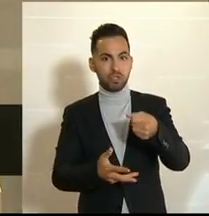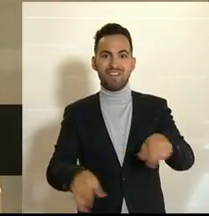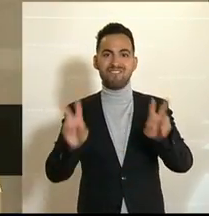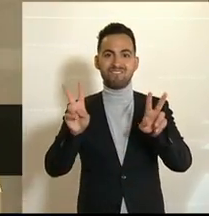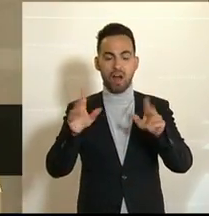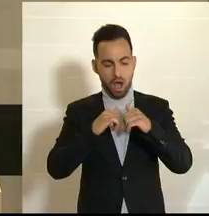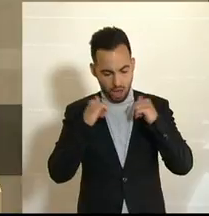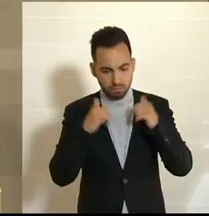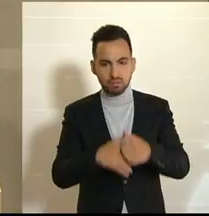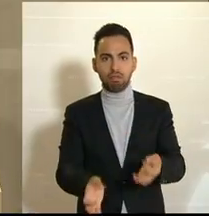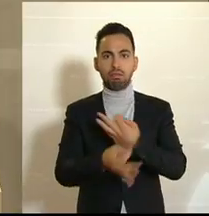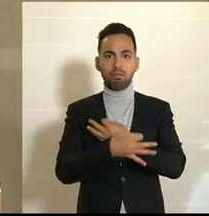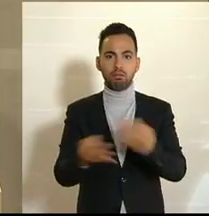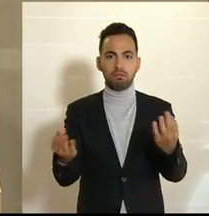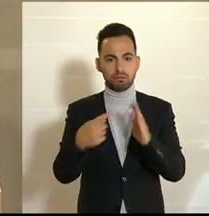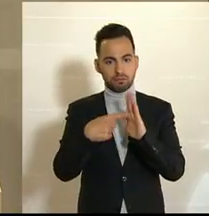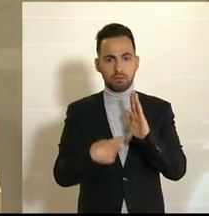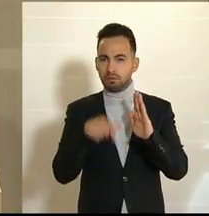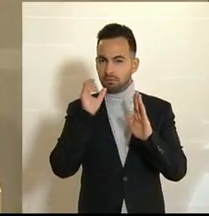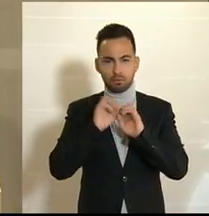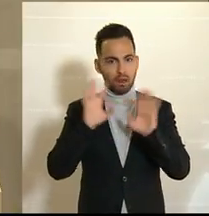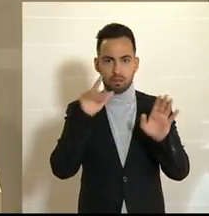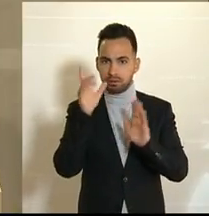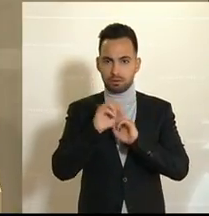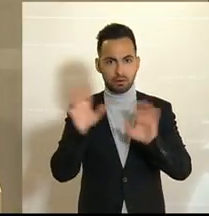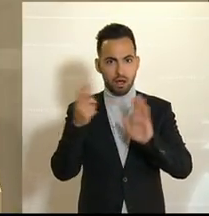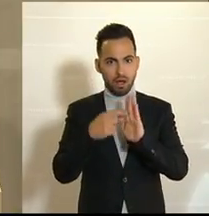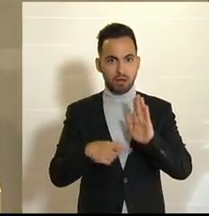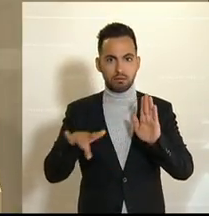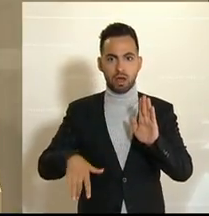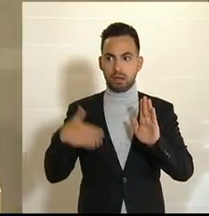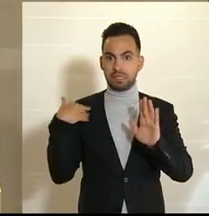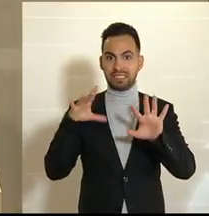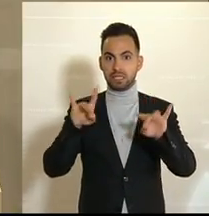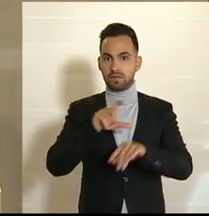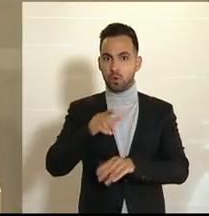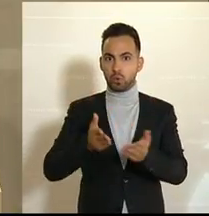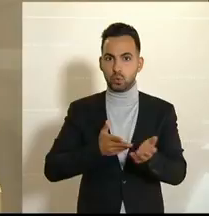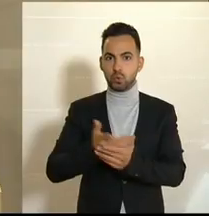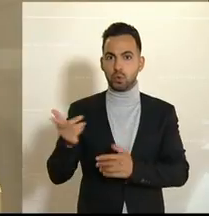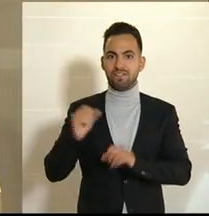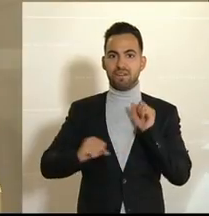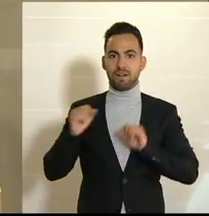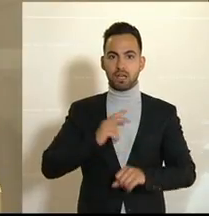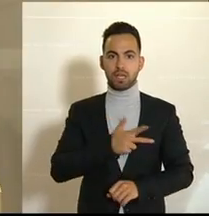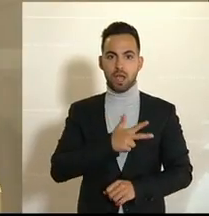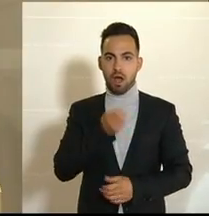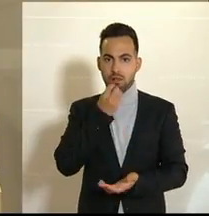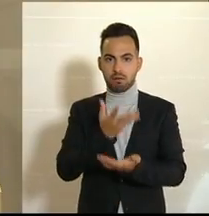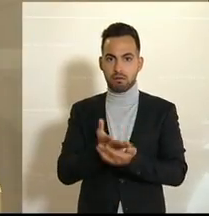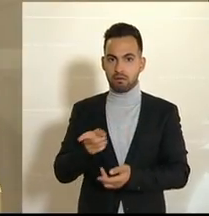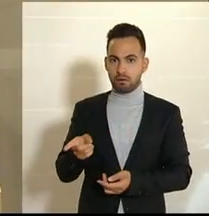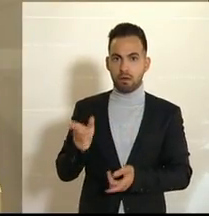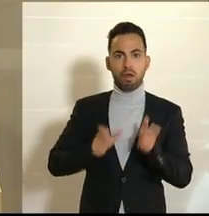nichts. Da ist nämlich alles unklar. Seit 10 Wochen gibt es eine beharrliche Realitätsverweigerung und die wird auch abgebildet.